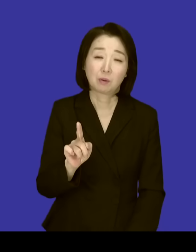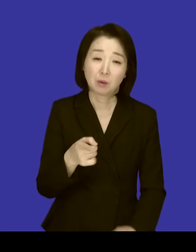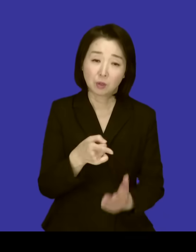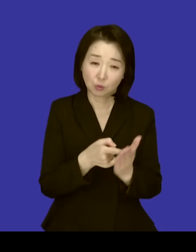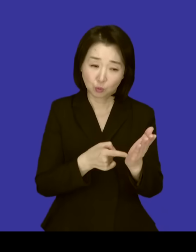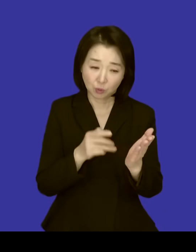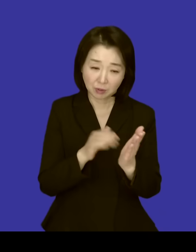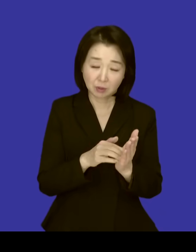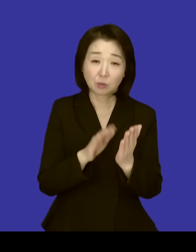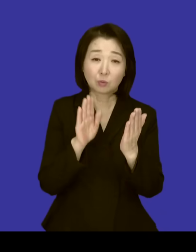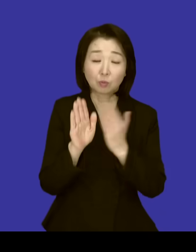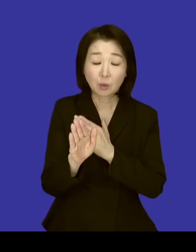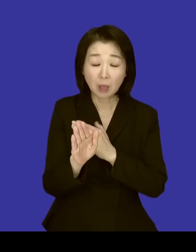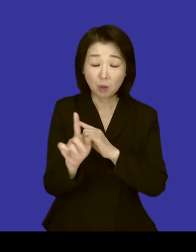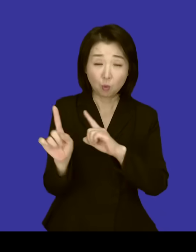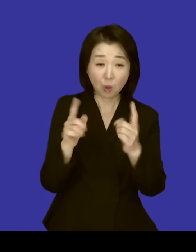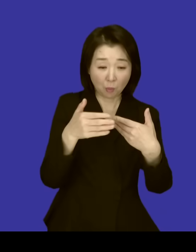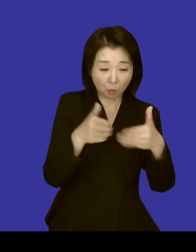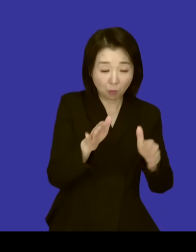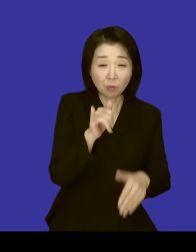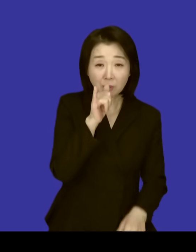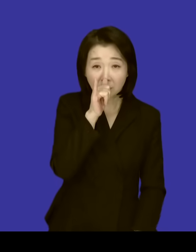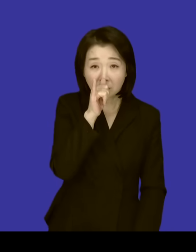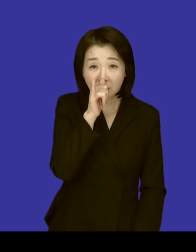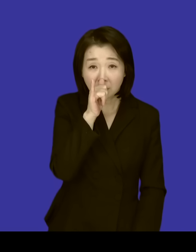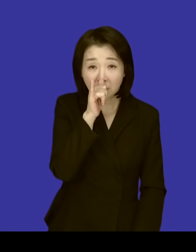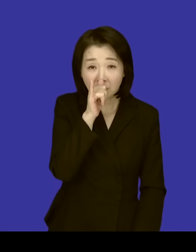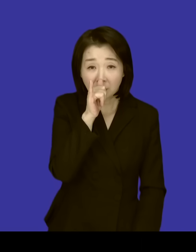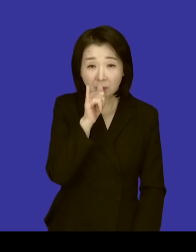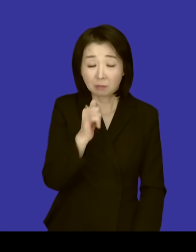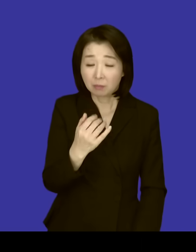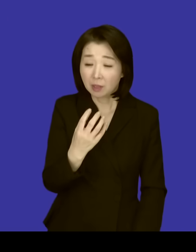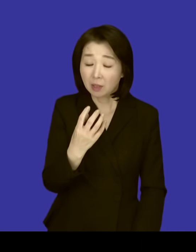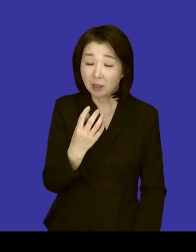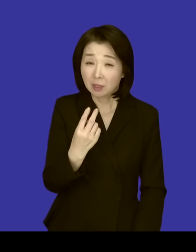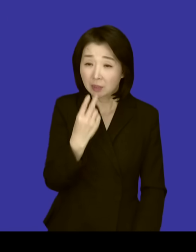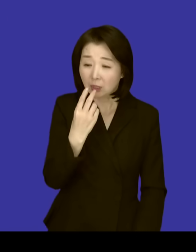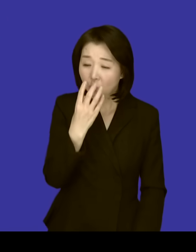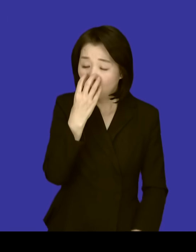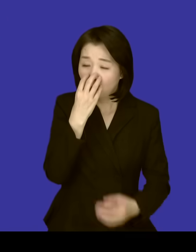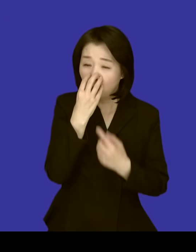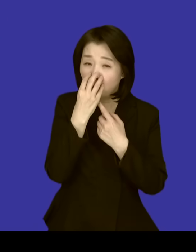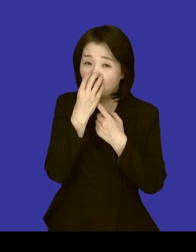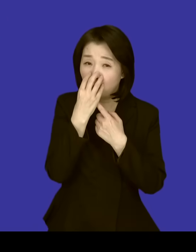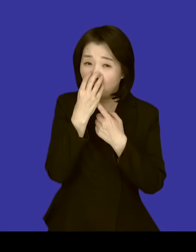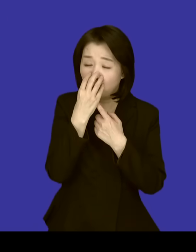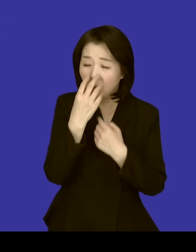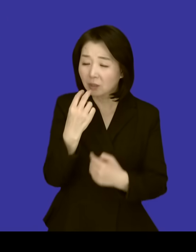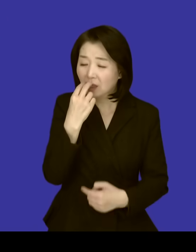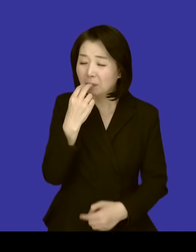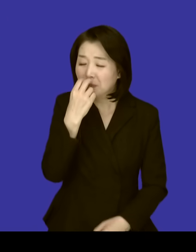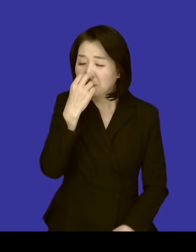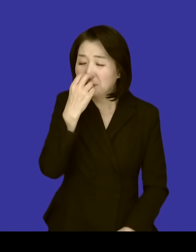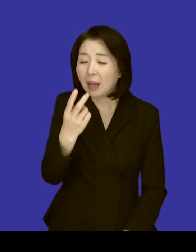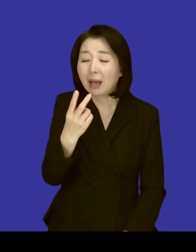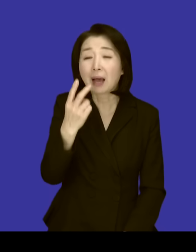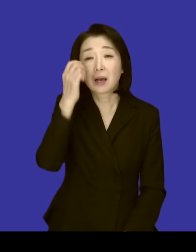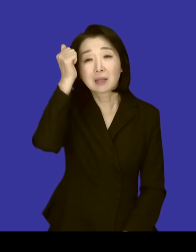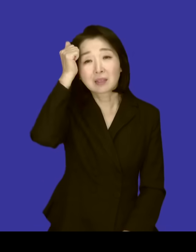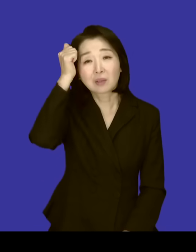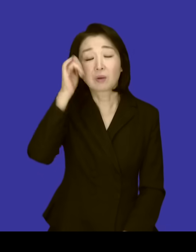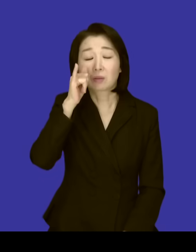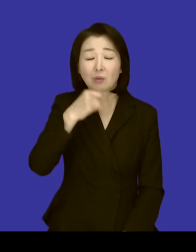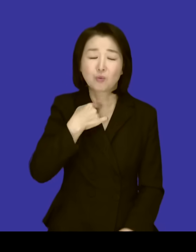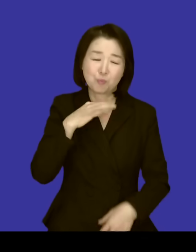수술 끝나고 회복실 같은 곳에 나왔는데 이 산소 마스크 그 냄새가 너무 고약했던 게 기억이 나고 목이